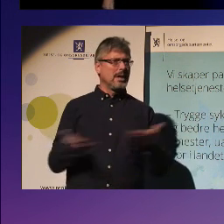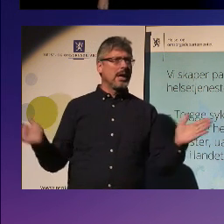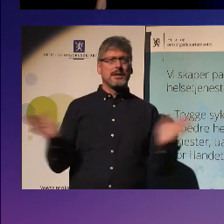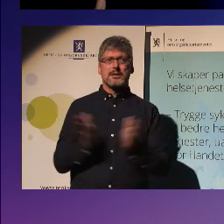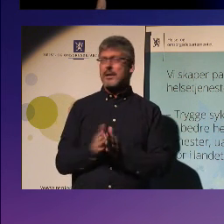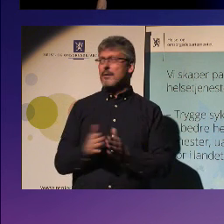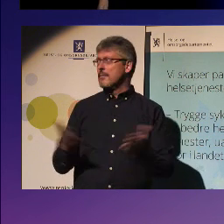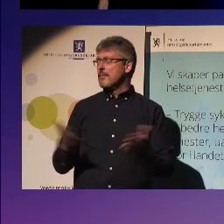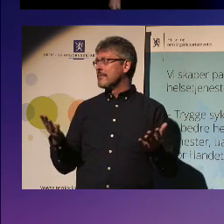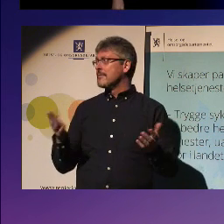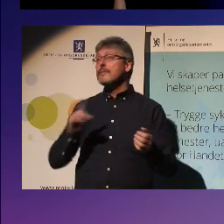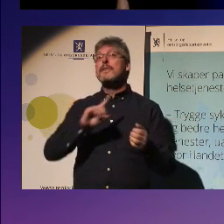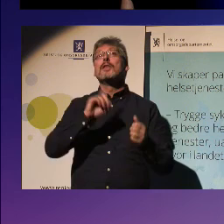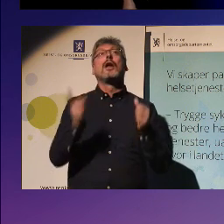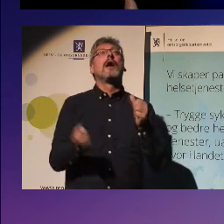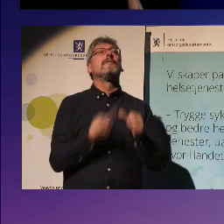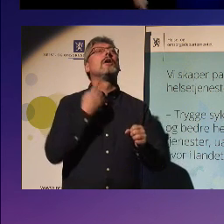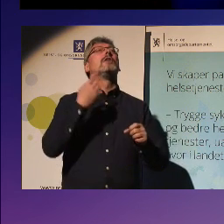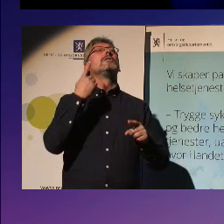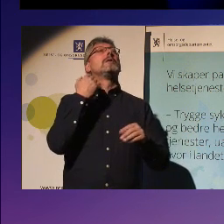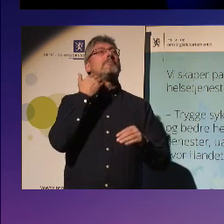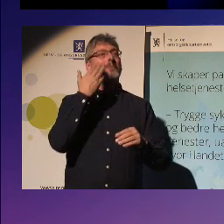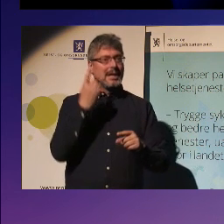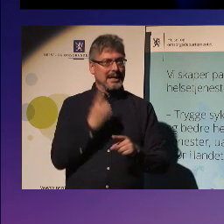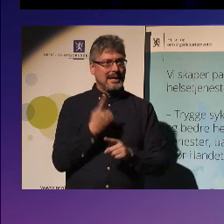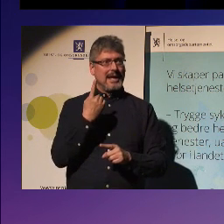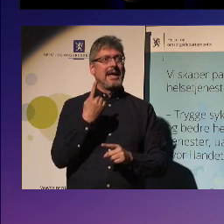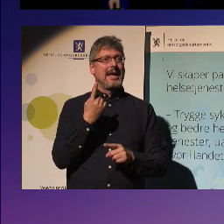Da først blir det jo en innbygger I en journal.